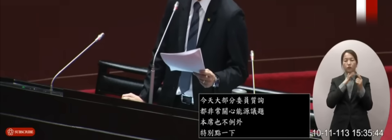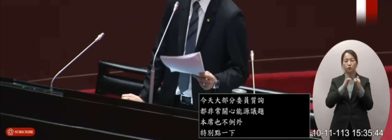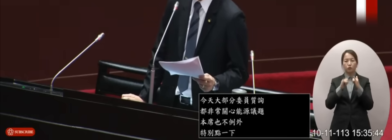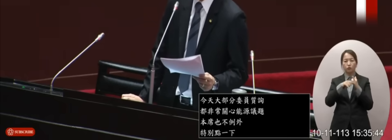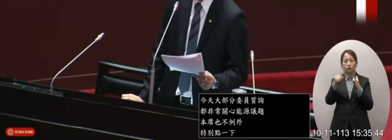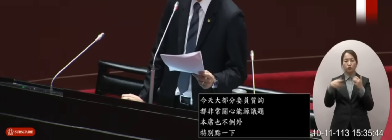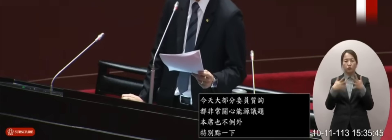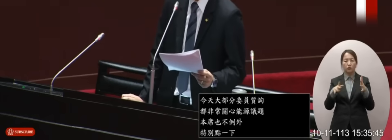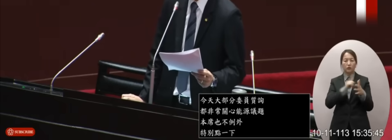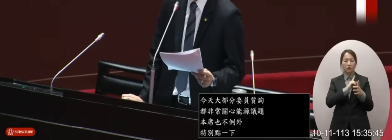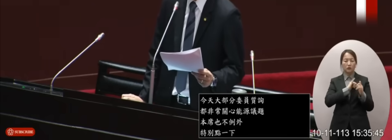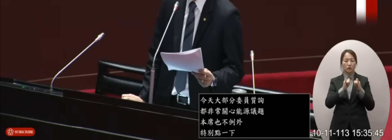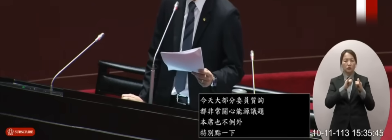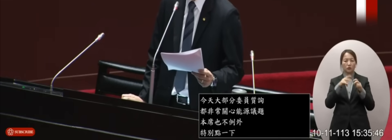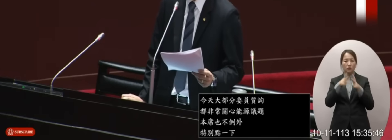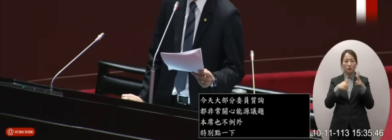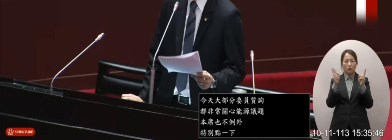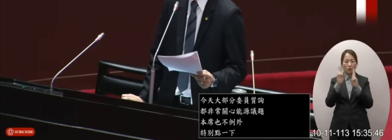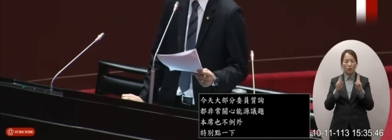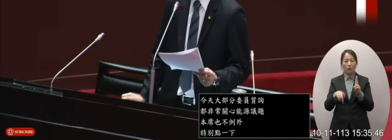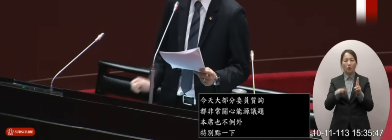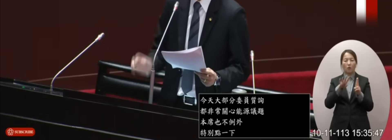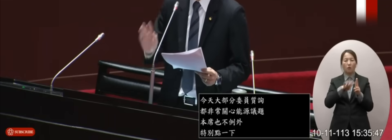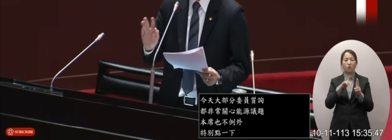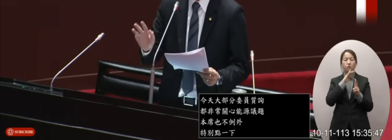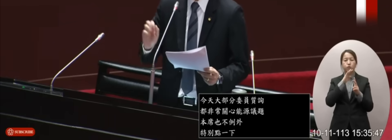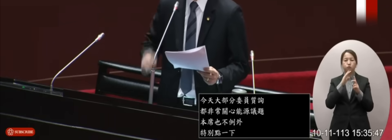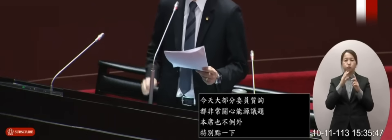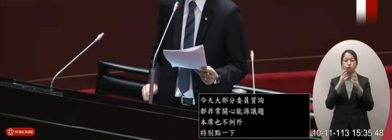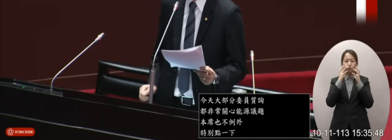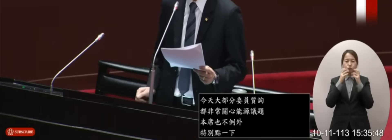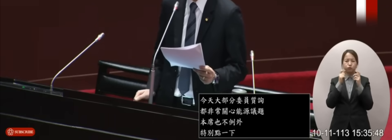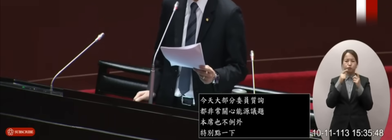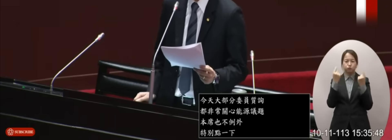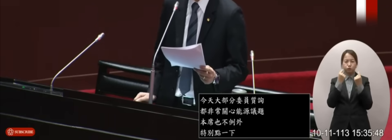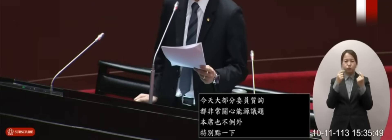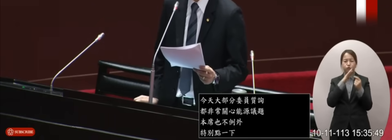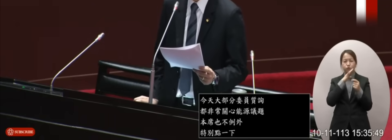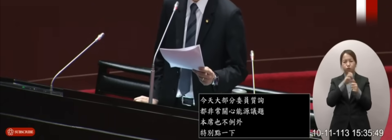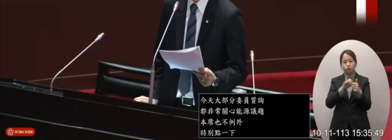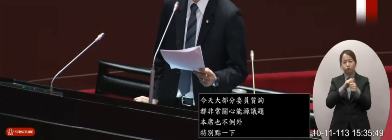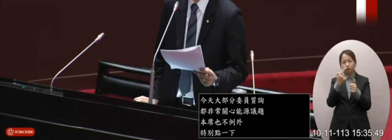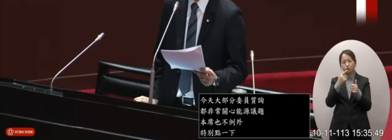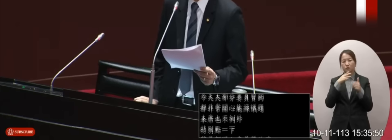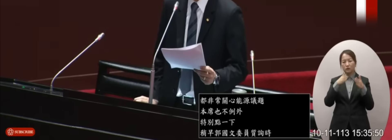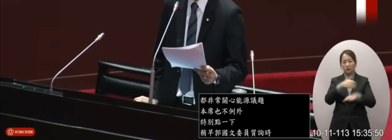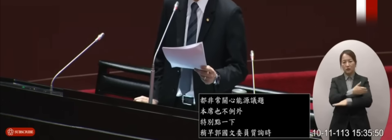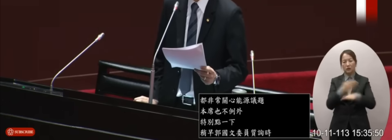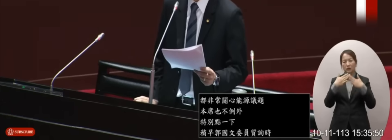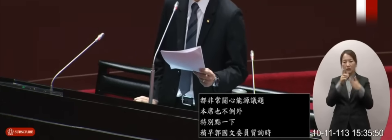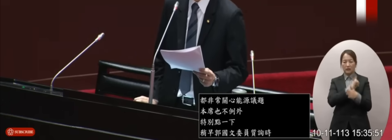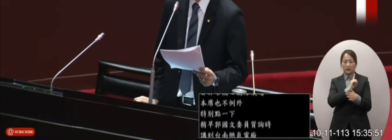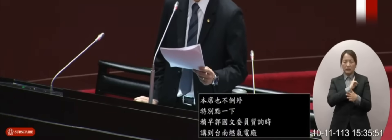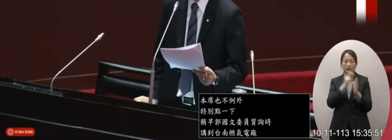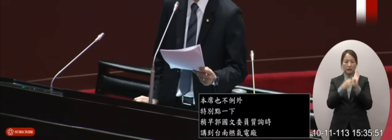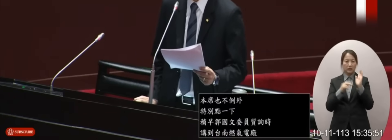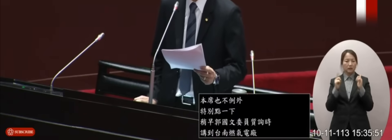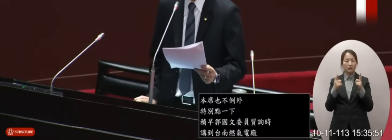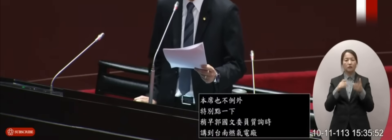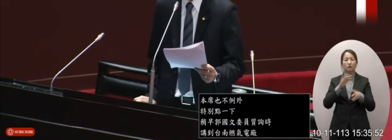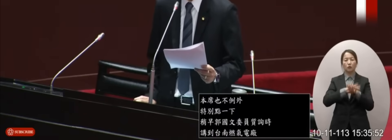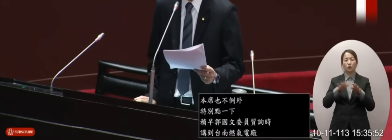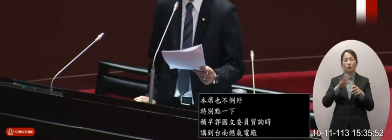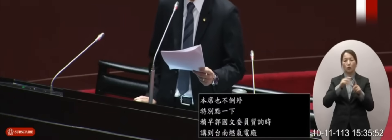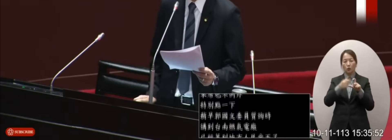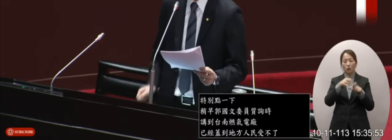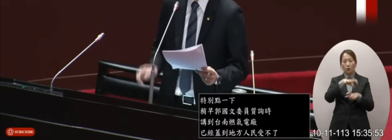营电厂哦心中最大的肥羊啊。我要提醒一下两位啊，这个不是用所谓的县市自给率可以解释的，很有可能会导